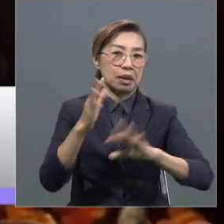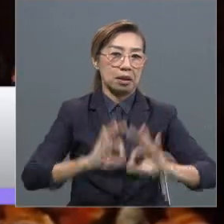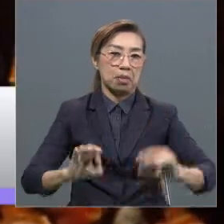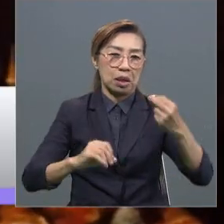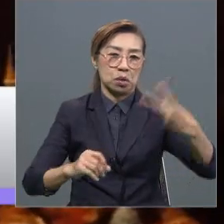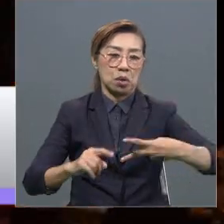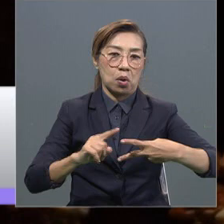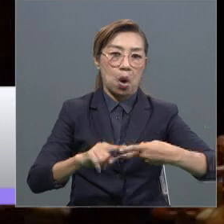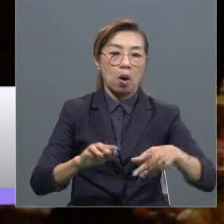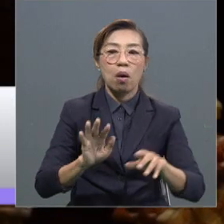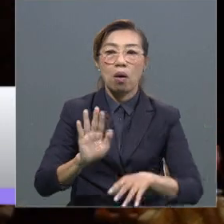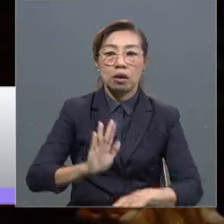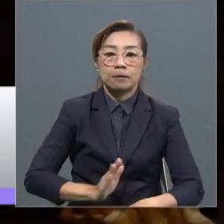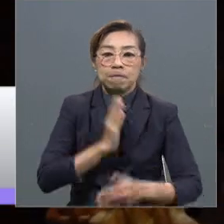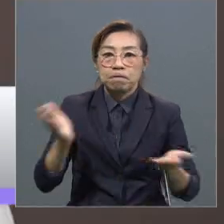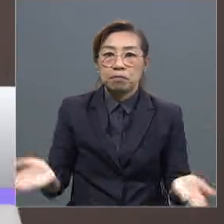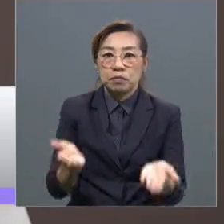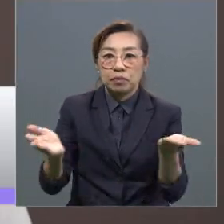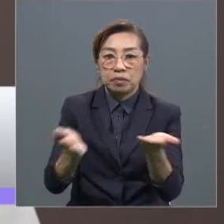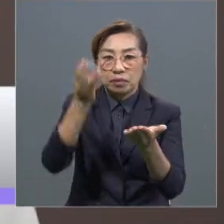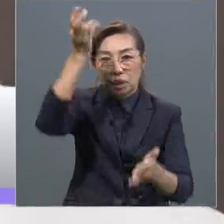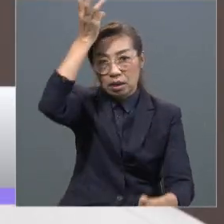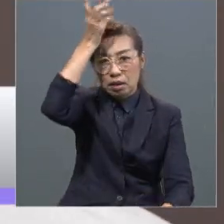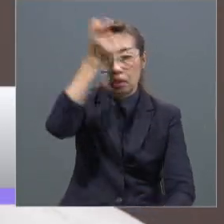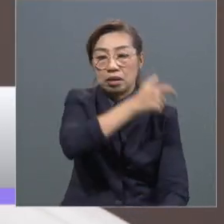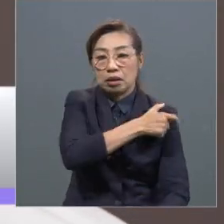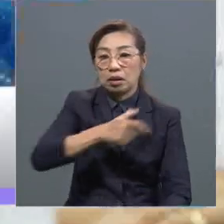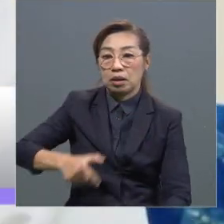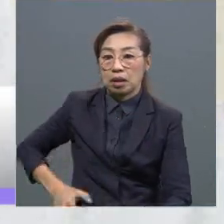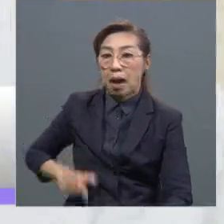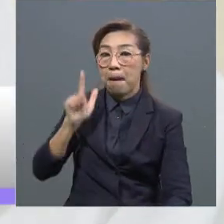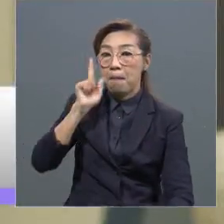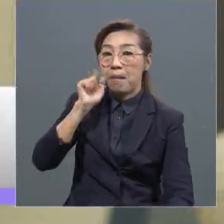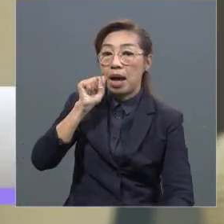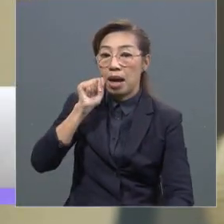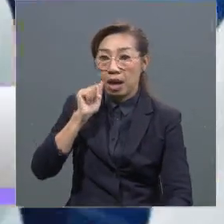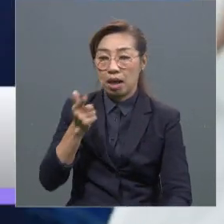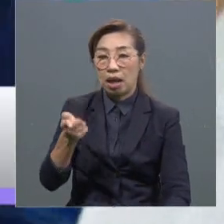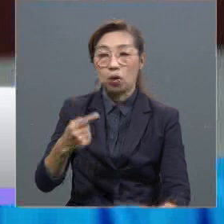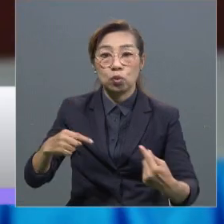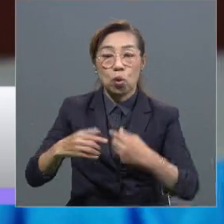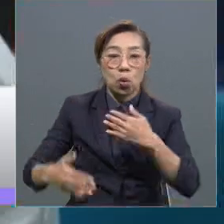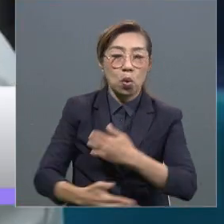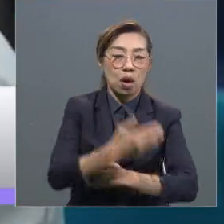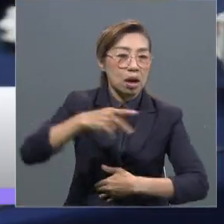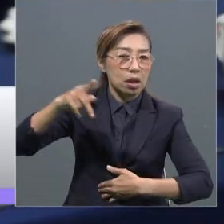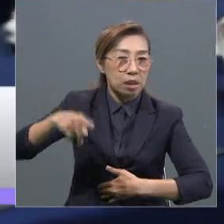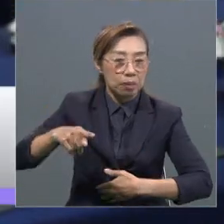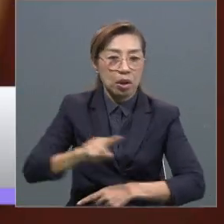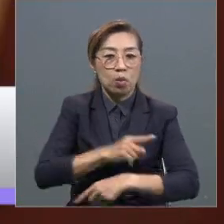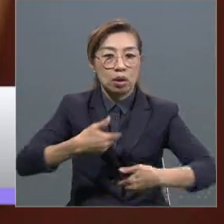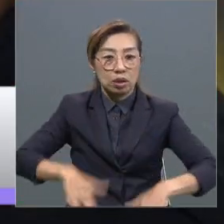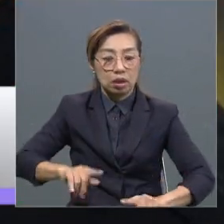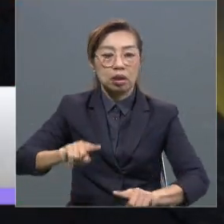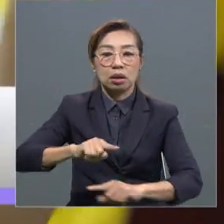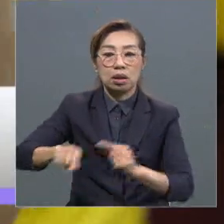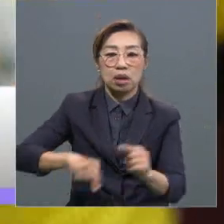พระเกียรติสมเด็จพระนางเจ้าสิริกิติ์พระบรมราชินีนาถพระบรมราชชนนีพันปีหลวงนึ่งในโอกาสมหามงคลเฉลิมพระชนพรรษา